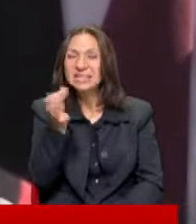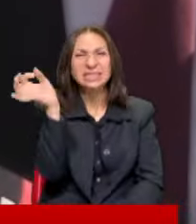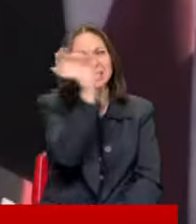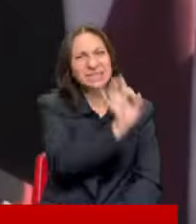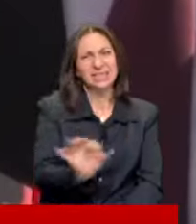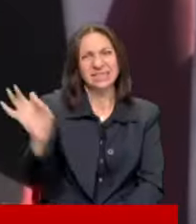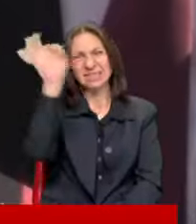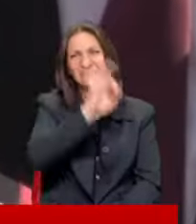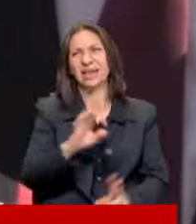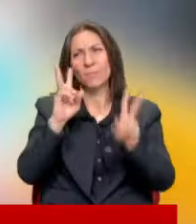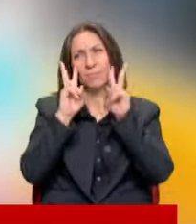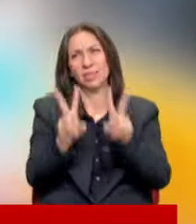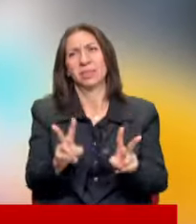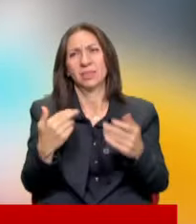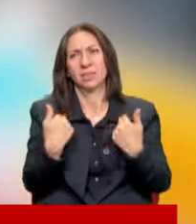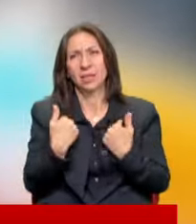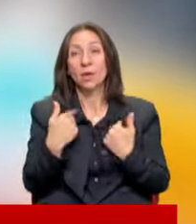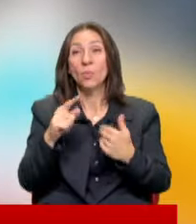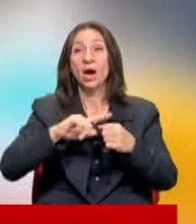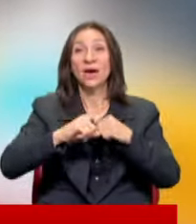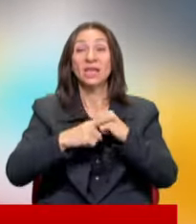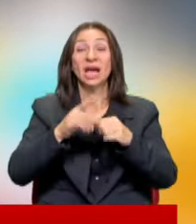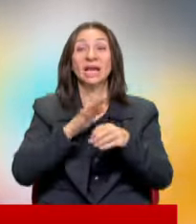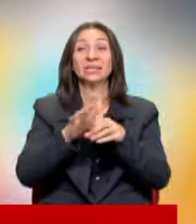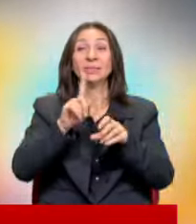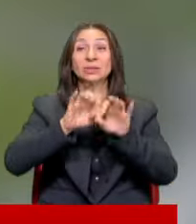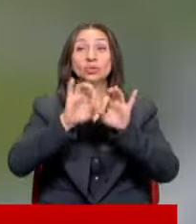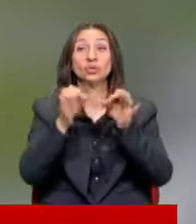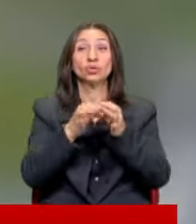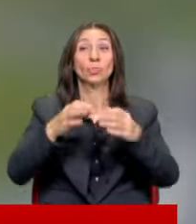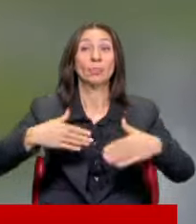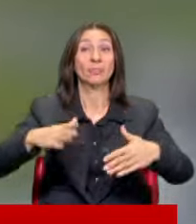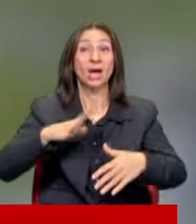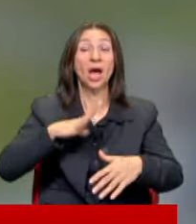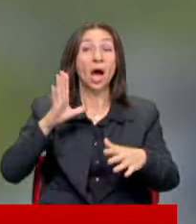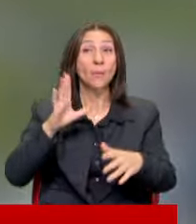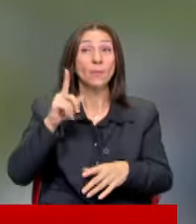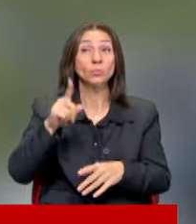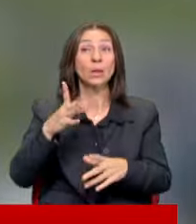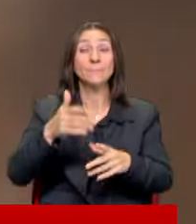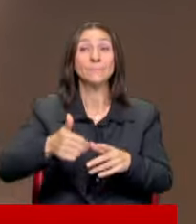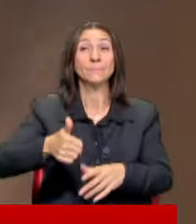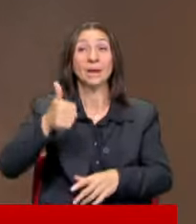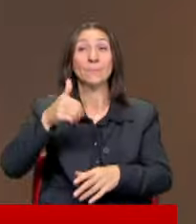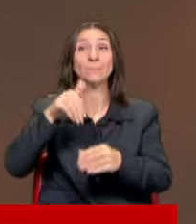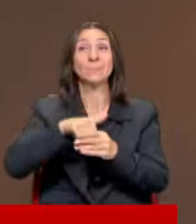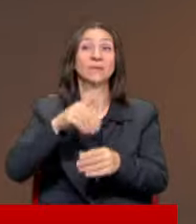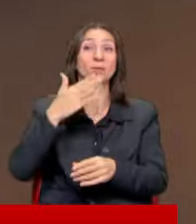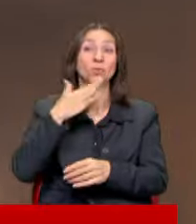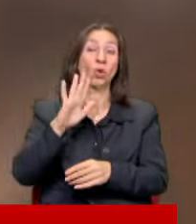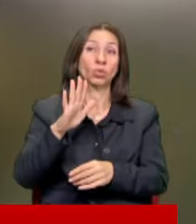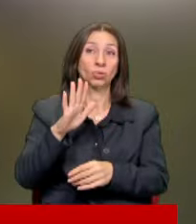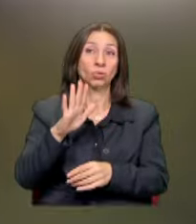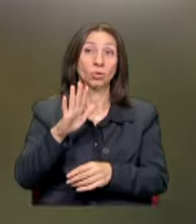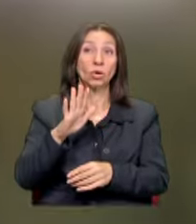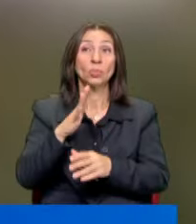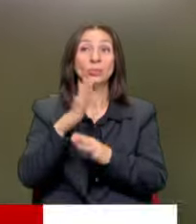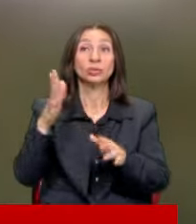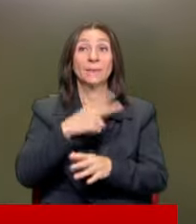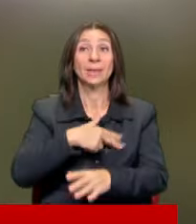almadıklarını hep beraber gördük bu hafta Kayseri'de Bir sucuk Partisi daha var Ancak bu kez bakanlar milletvekilleri partide